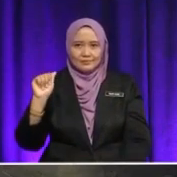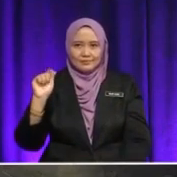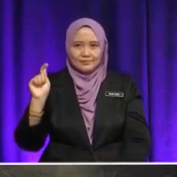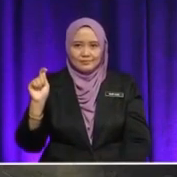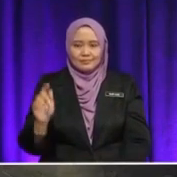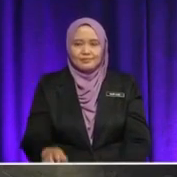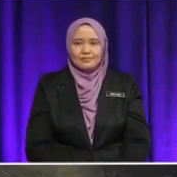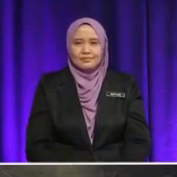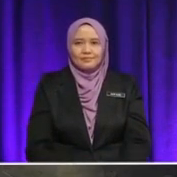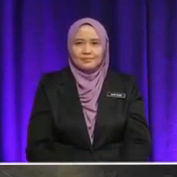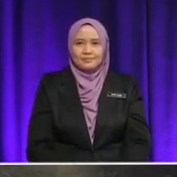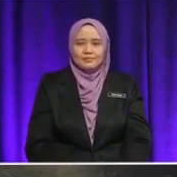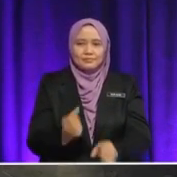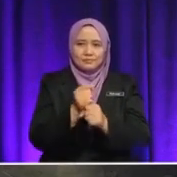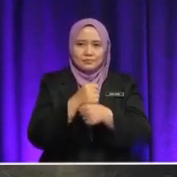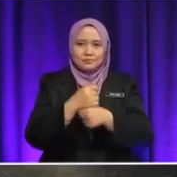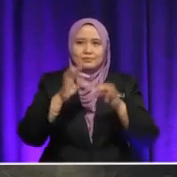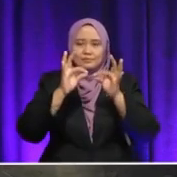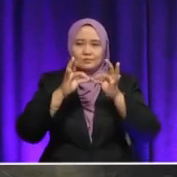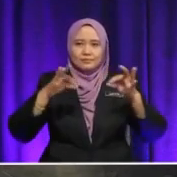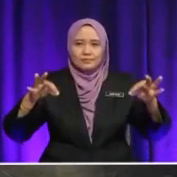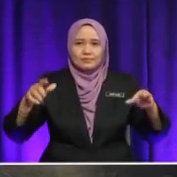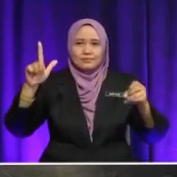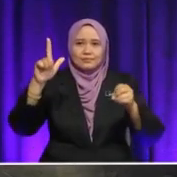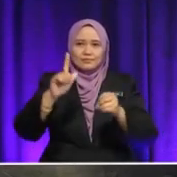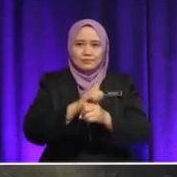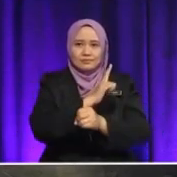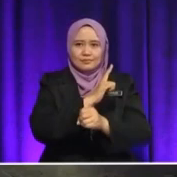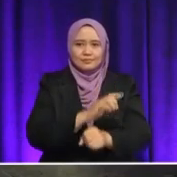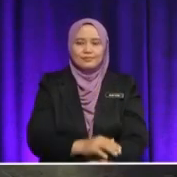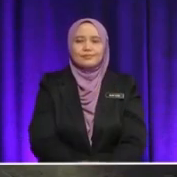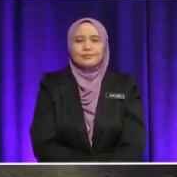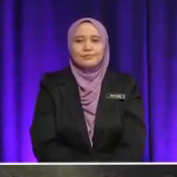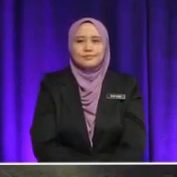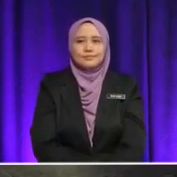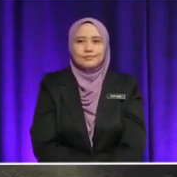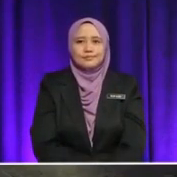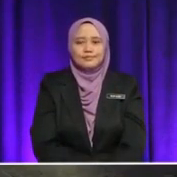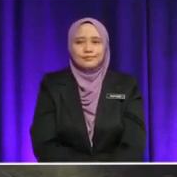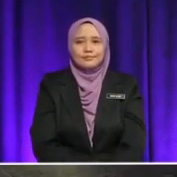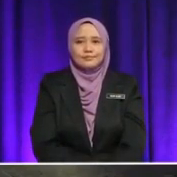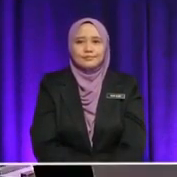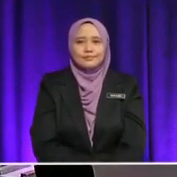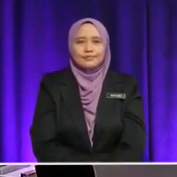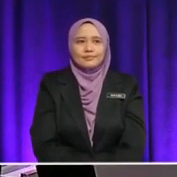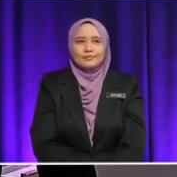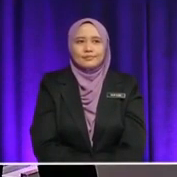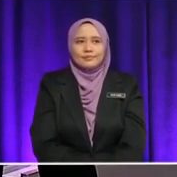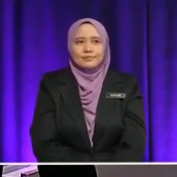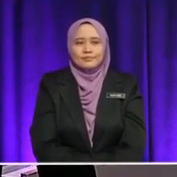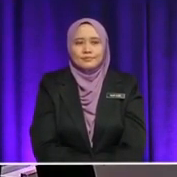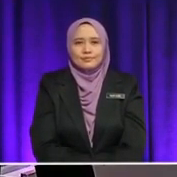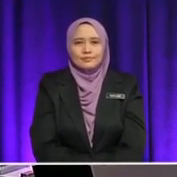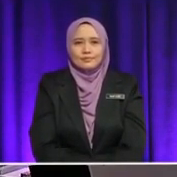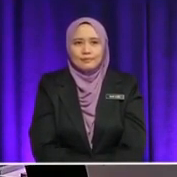bentuk kayak lengkap betul itu adalah keperluan dalam presiden dengan tato bahasanya sekalian lebay ya cuma kita tak pasti